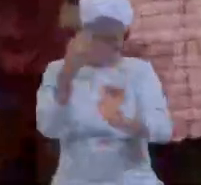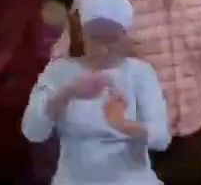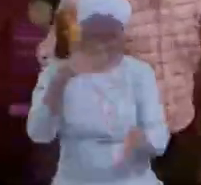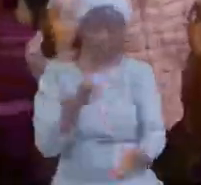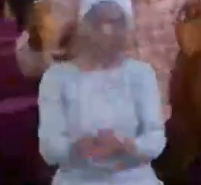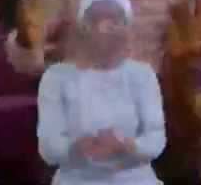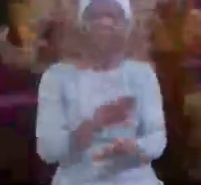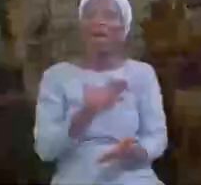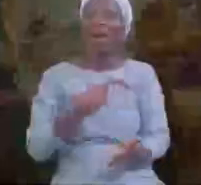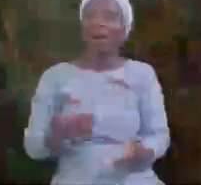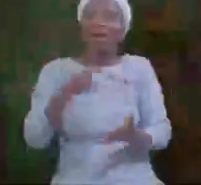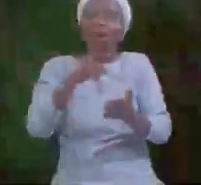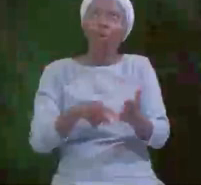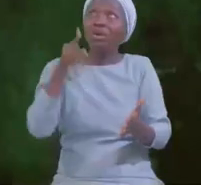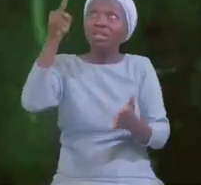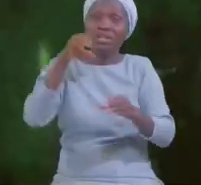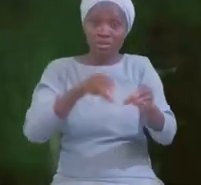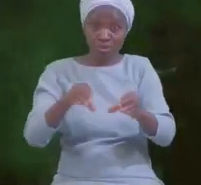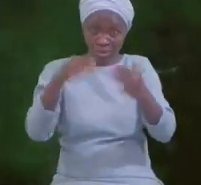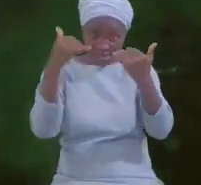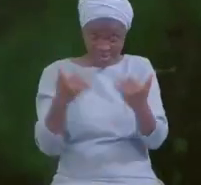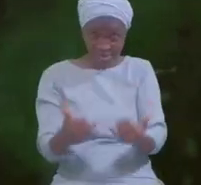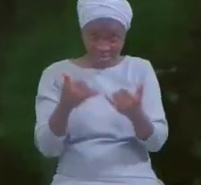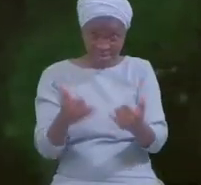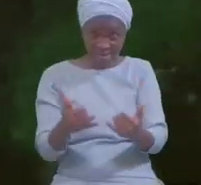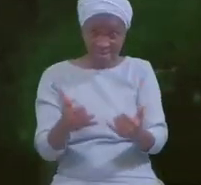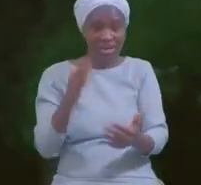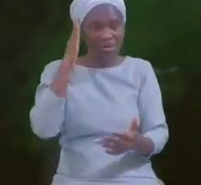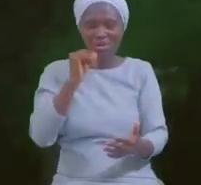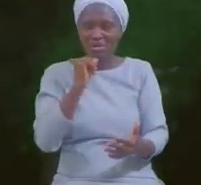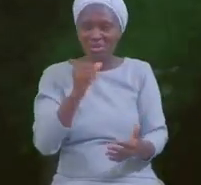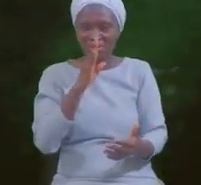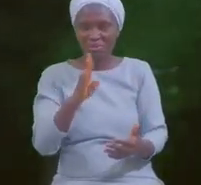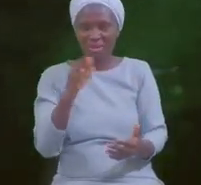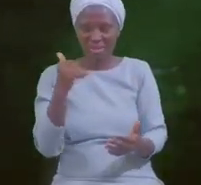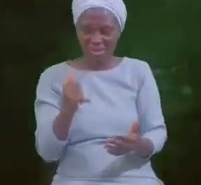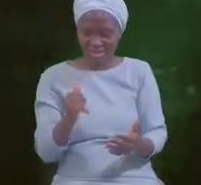Ce qu'il fait maintenant ne serait pas